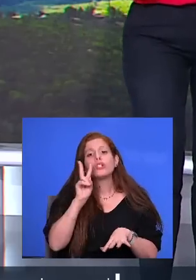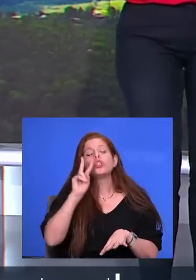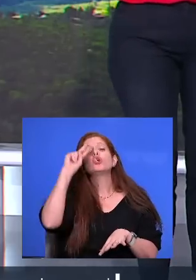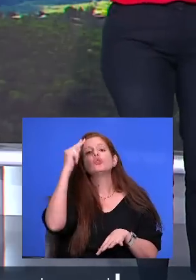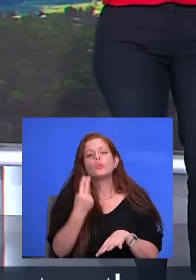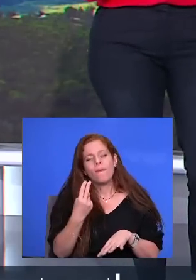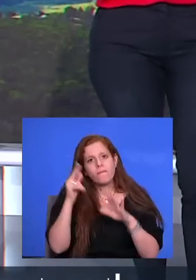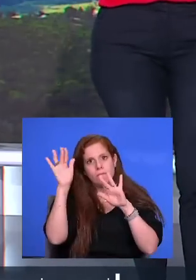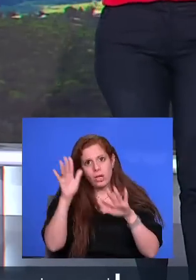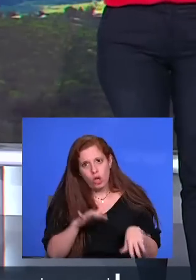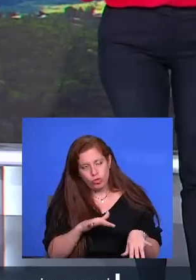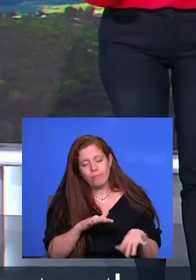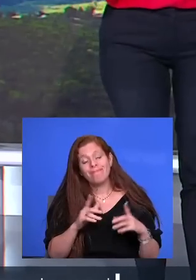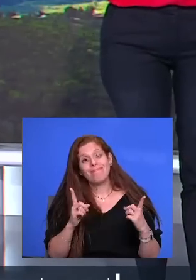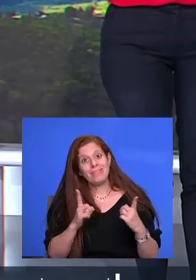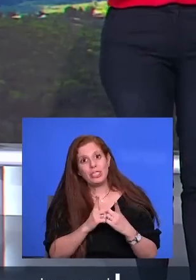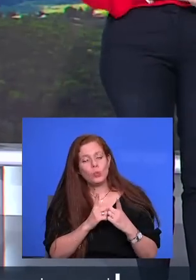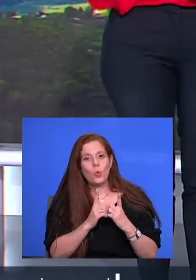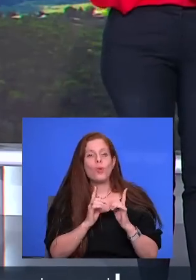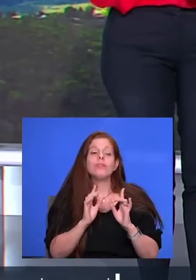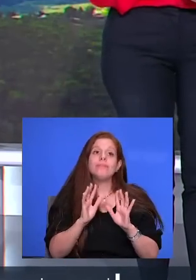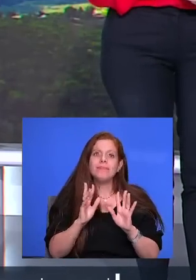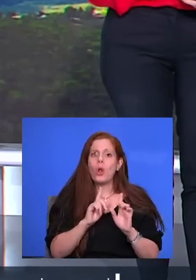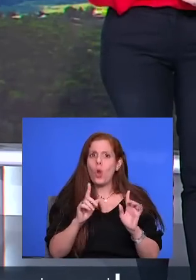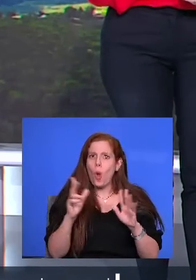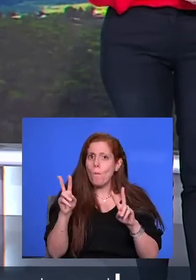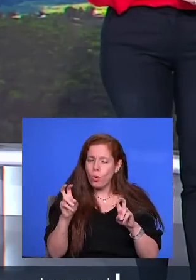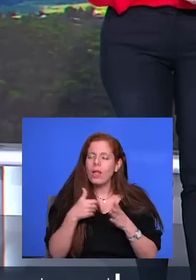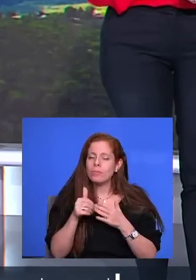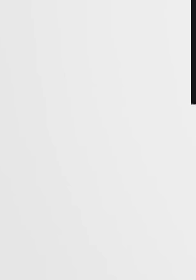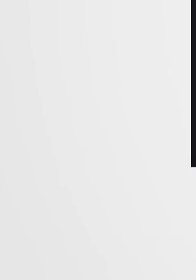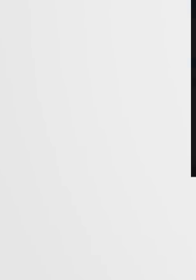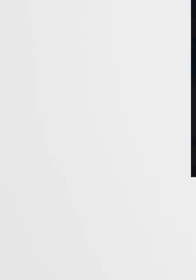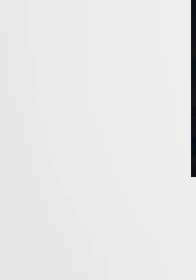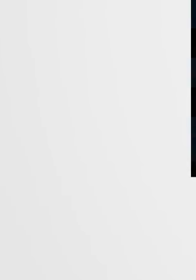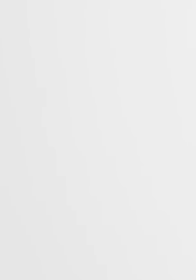לרדת גשם, בקיצור לא ממש מוגדר, ונמשיך לעקוב. עד כאן, וערב טוב.